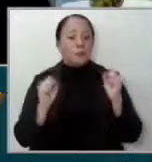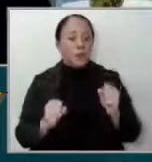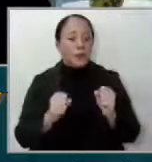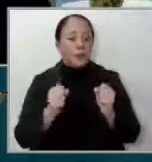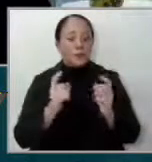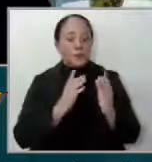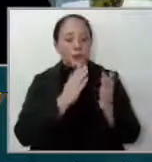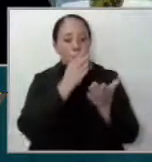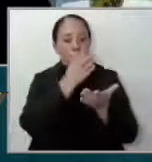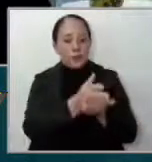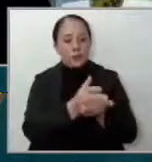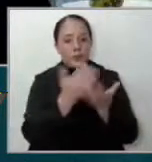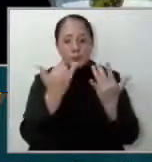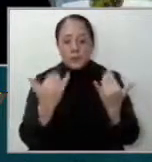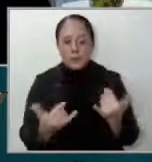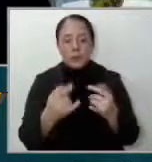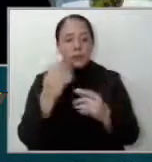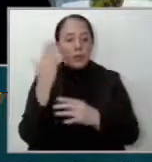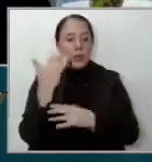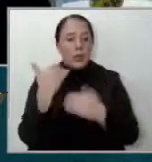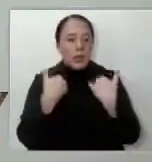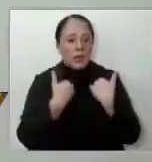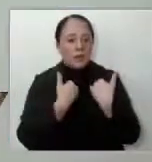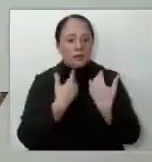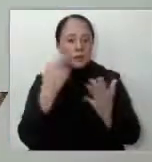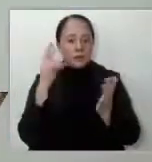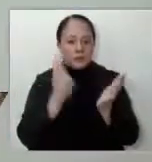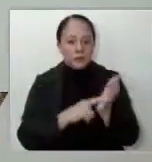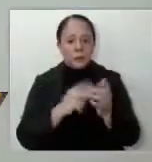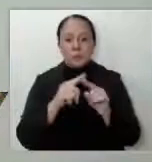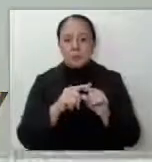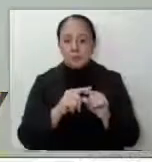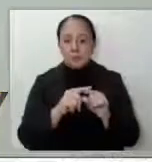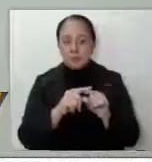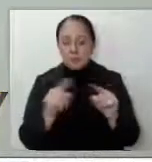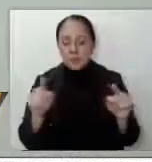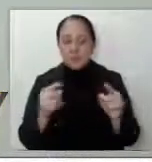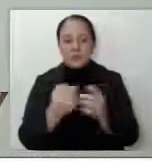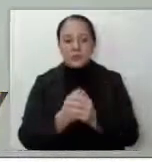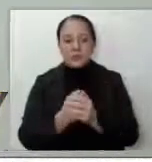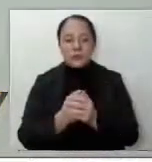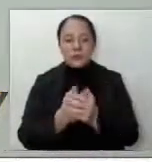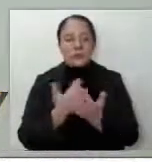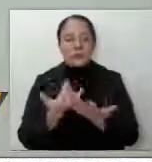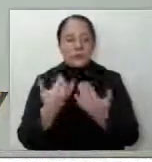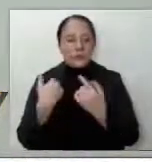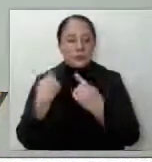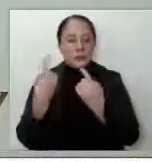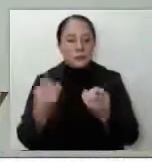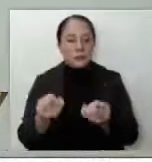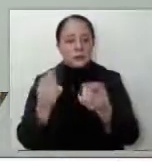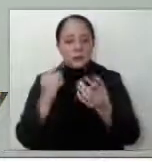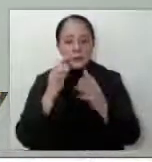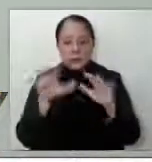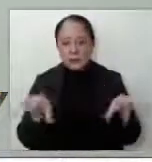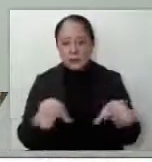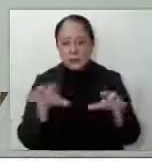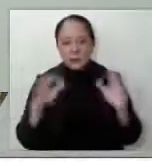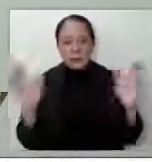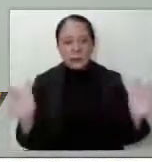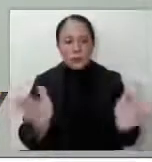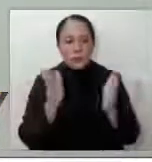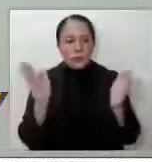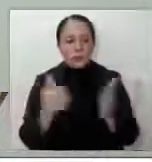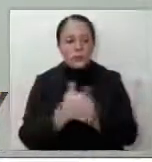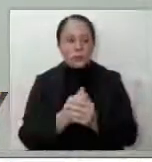agad-agad ngayon, no, to have themselves registered. But then, since this activity is malakihan talaga, we encourage walk-ins, no,